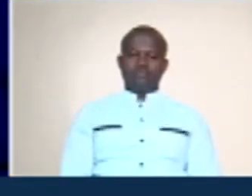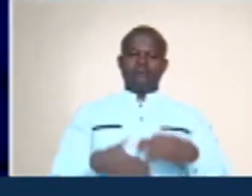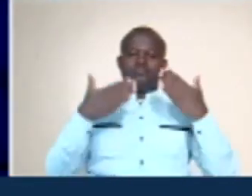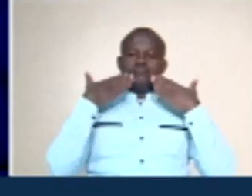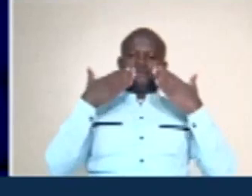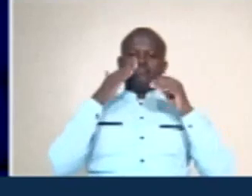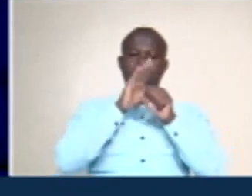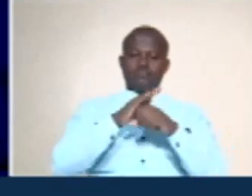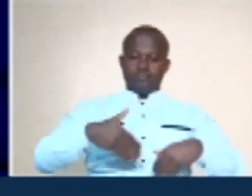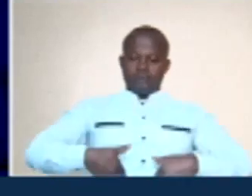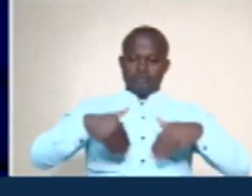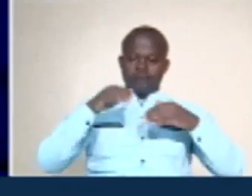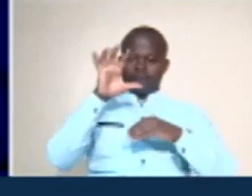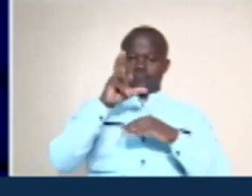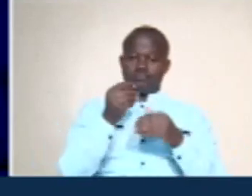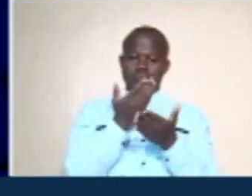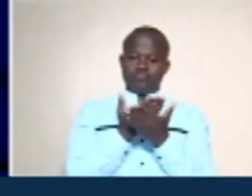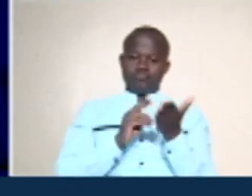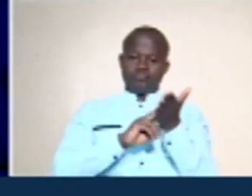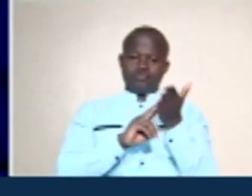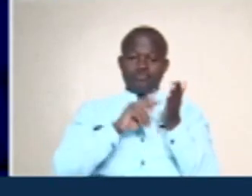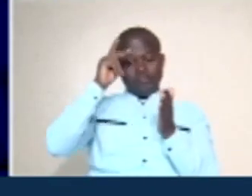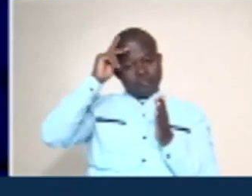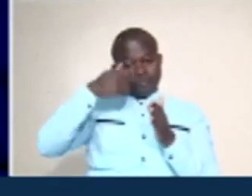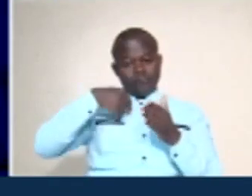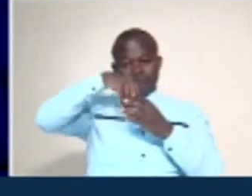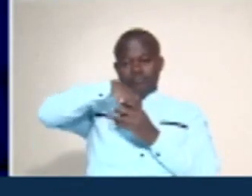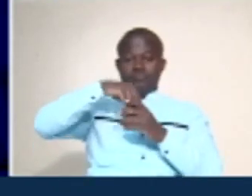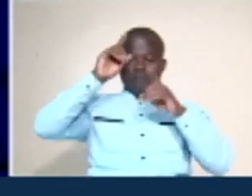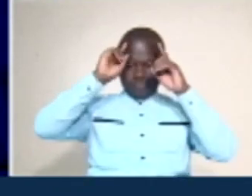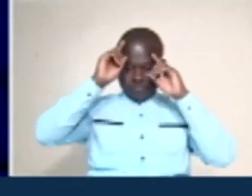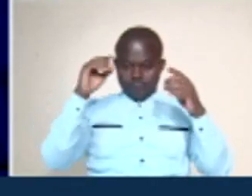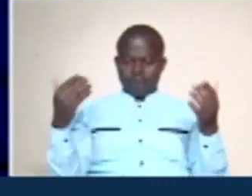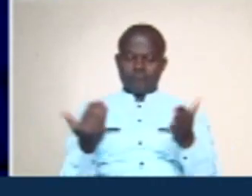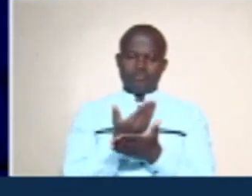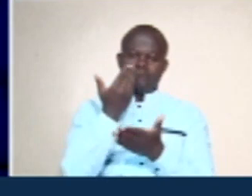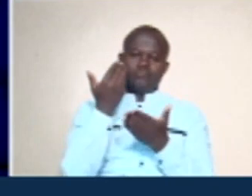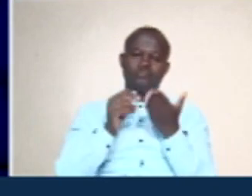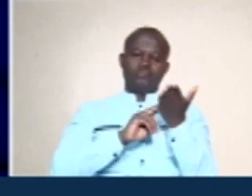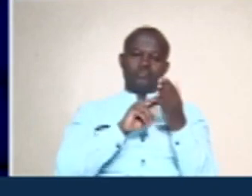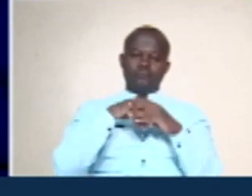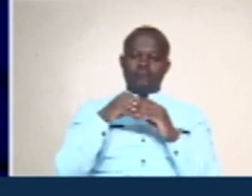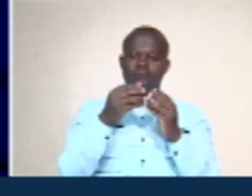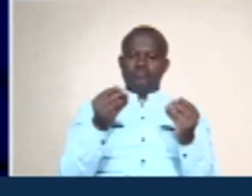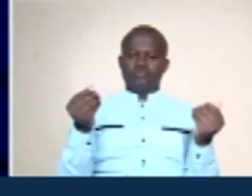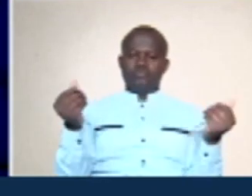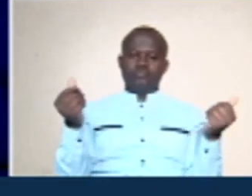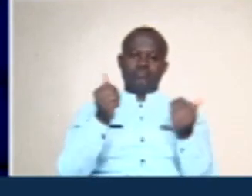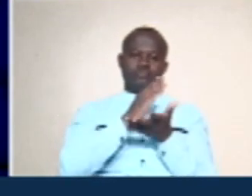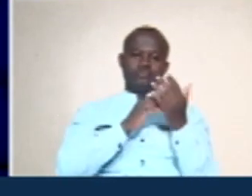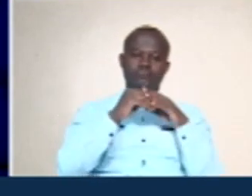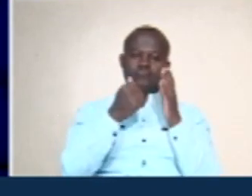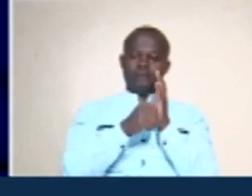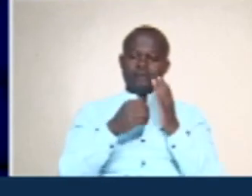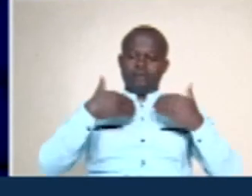Arakoze cyane. Urubyiruko rwa Afrika rwasabwe kwifashisha ubumenyi rwifitemo mu guhanga udushya twakwifashishwa mu gukemura bimwe mu